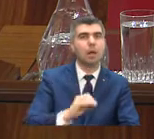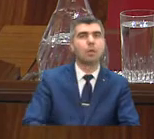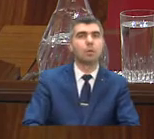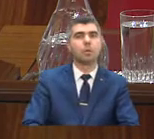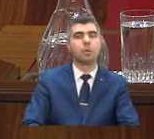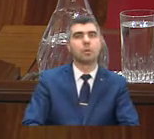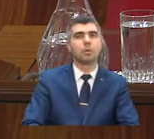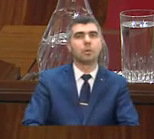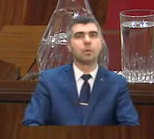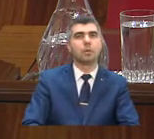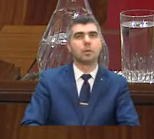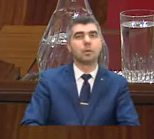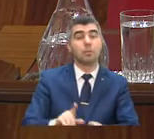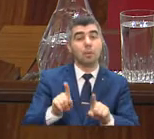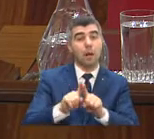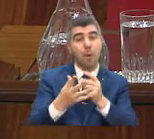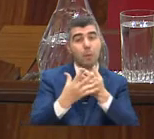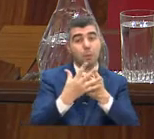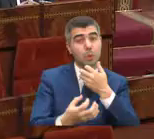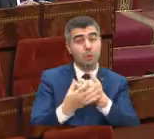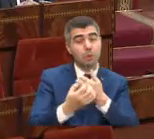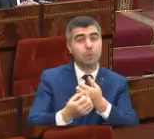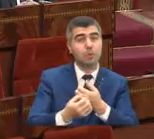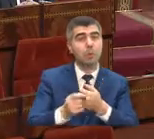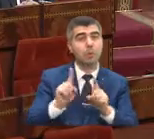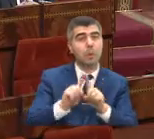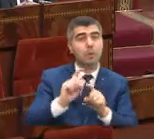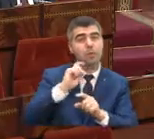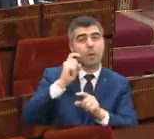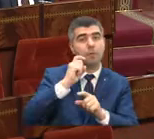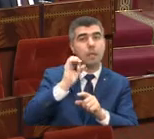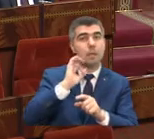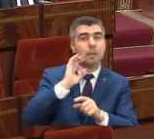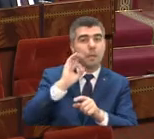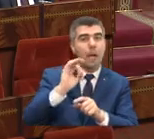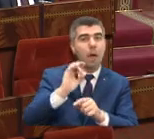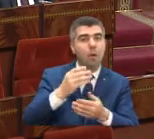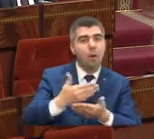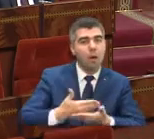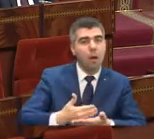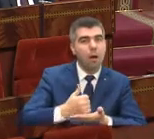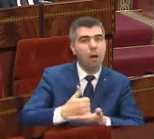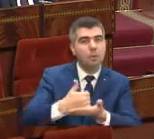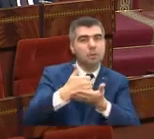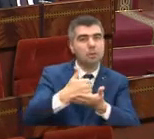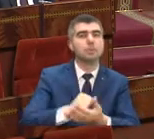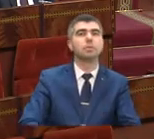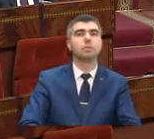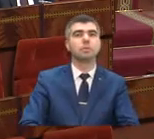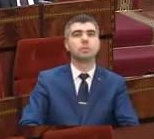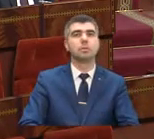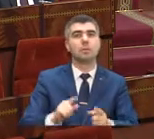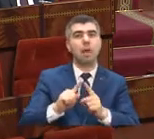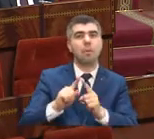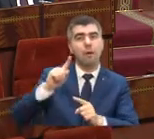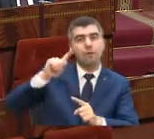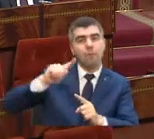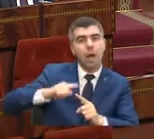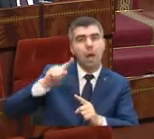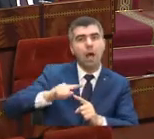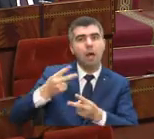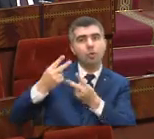147 لاقتطاع مبلغ مالي من التعويضات الشهرية الممنوحة لهم بحسب عدد الأيام التي